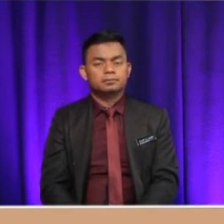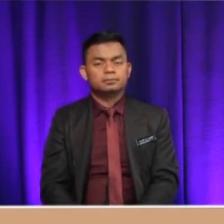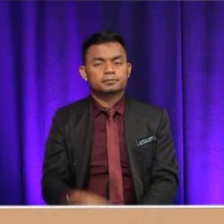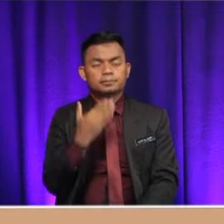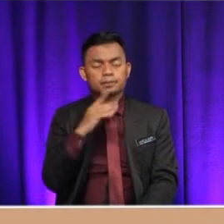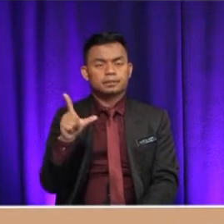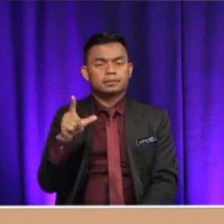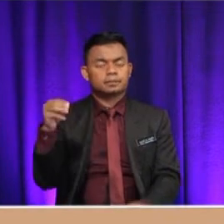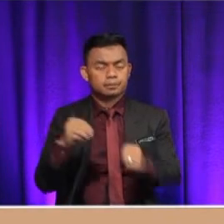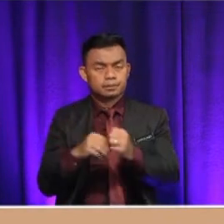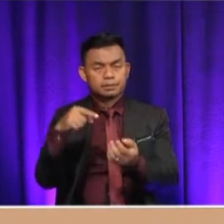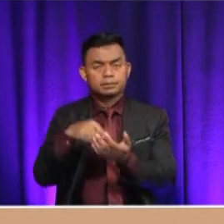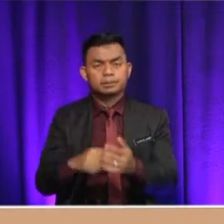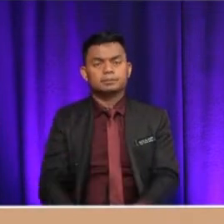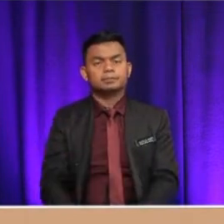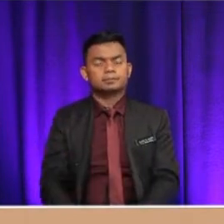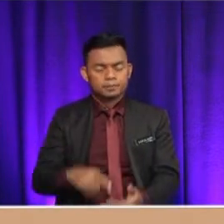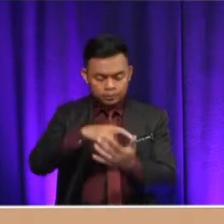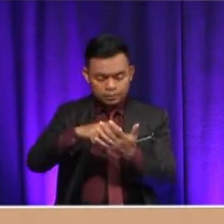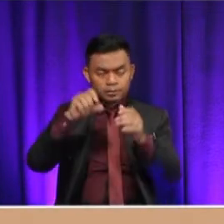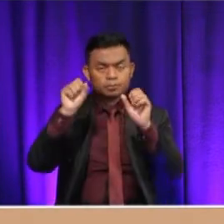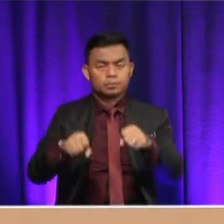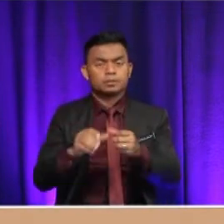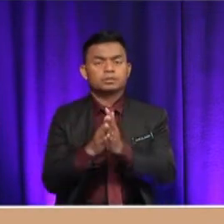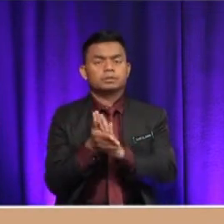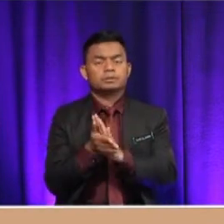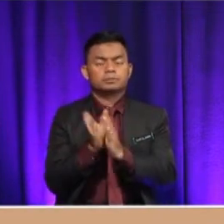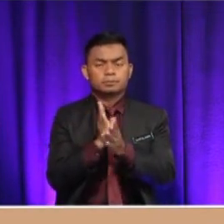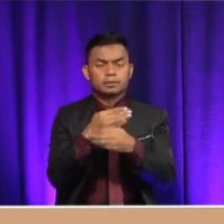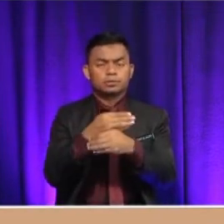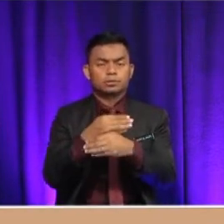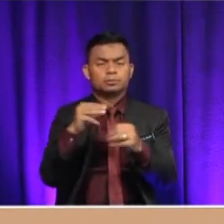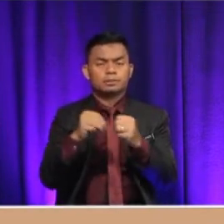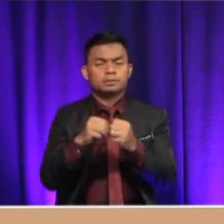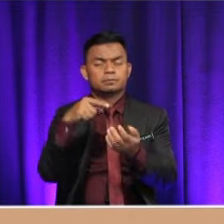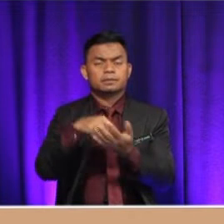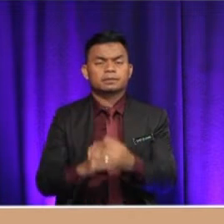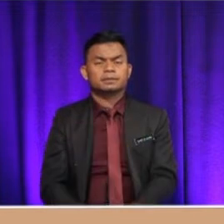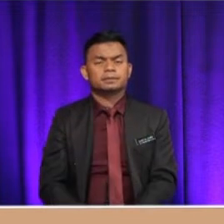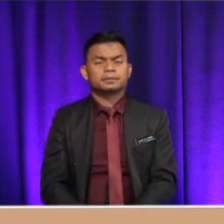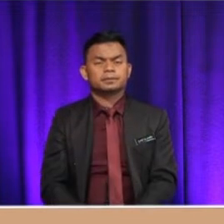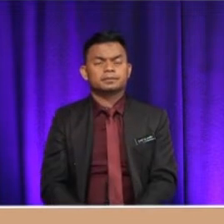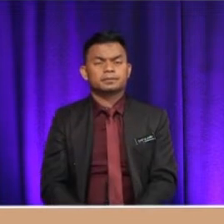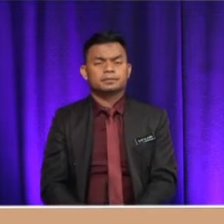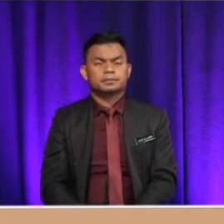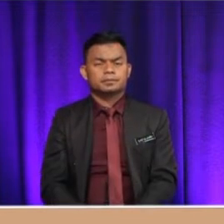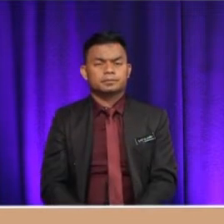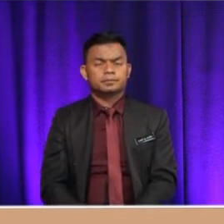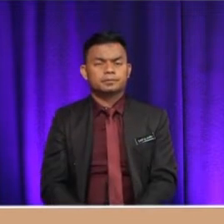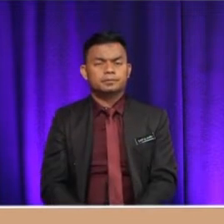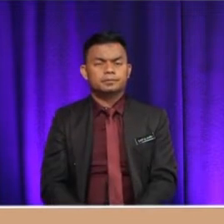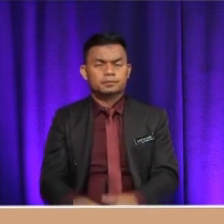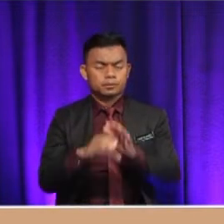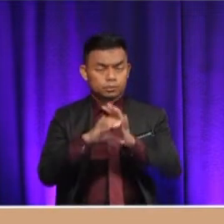ni lukisan boleh juga keluar dalam bentuk macam ni. Okey, ini macam ni pula adalah contoh